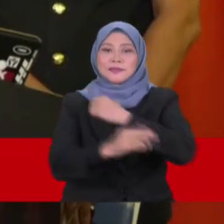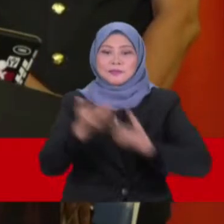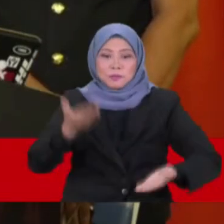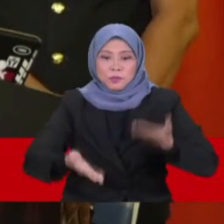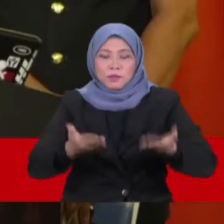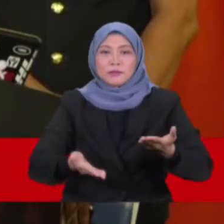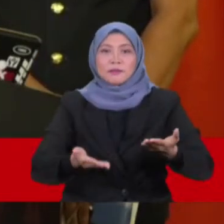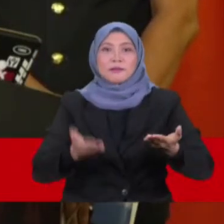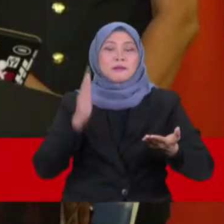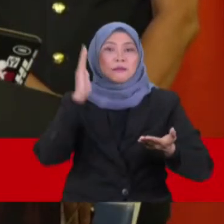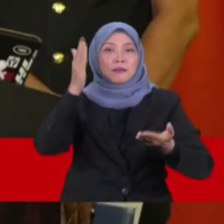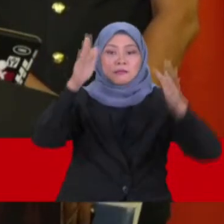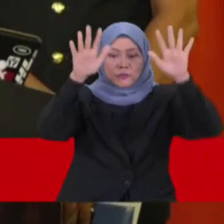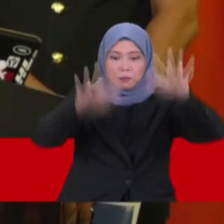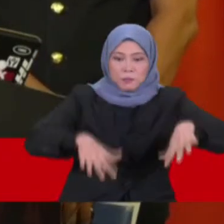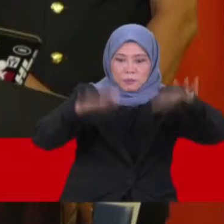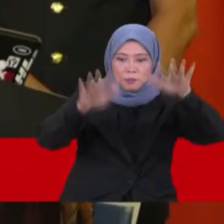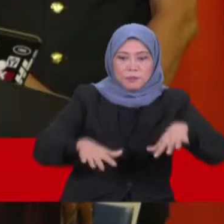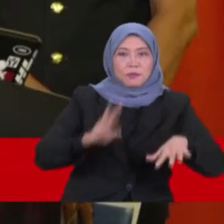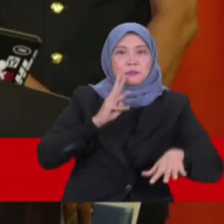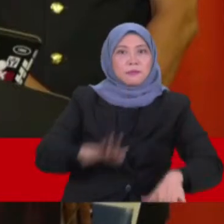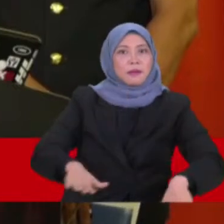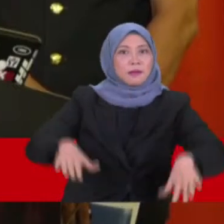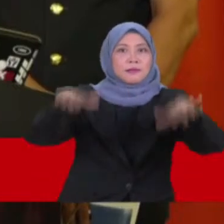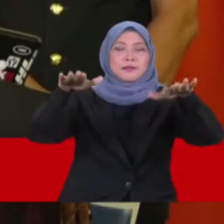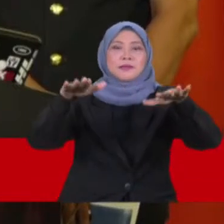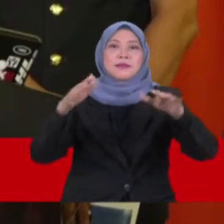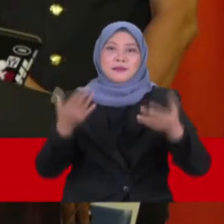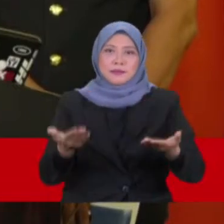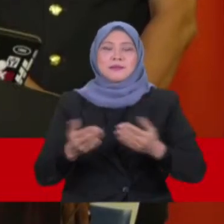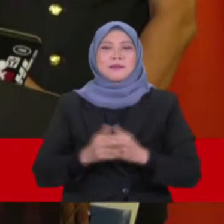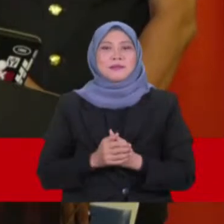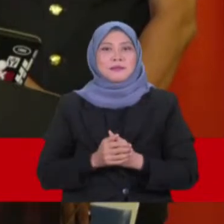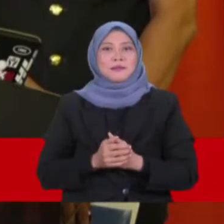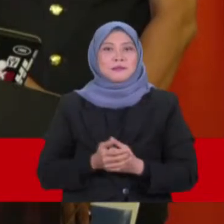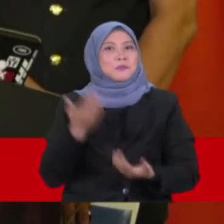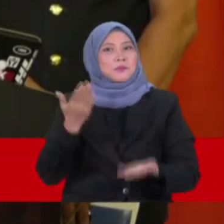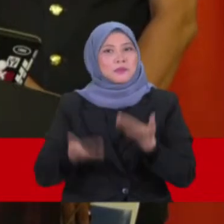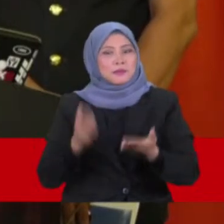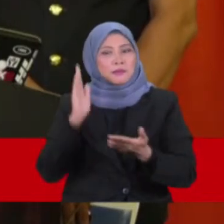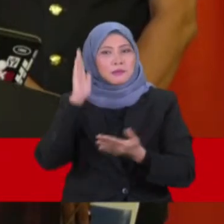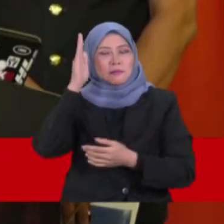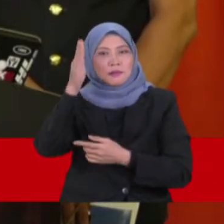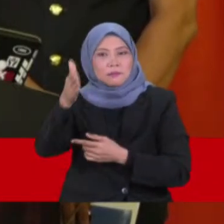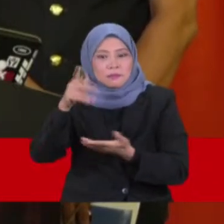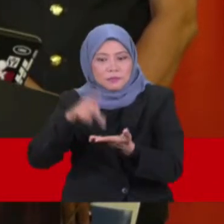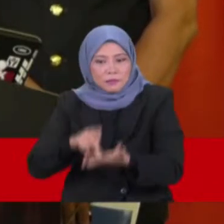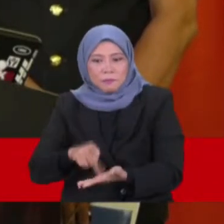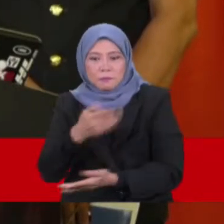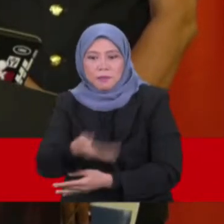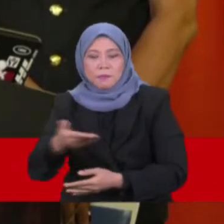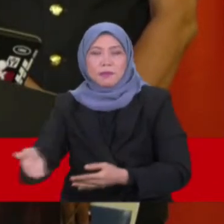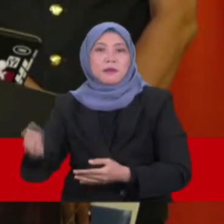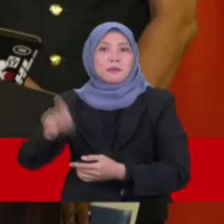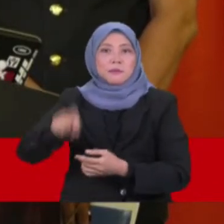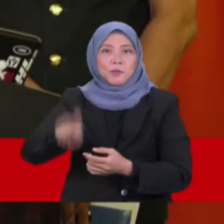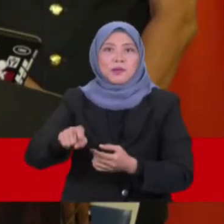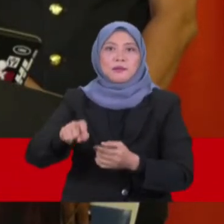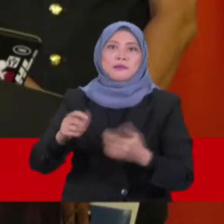terjejas tanpa memberi kesan yang ketara terhadap harga barang-barang keperluan